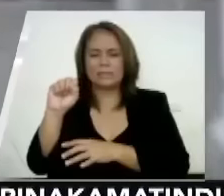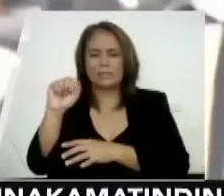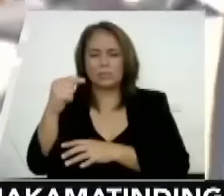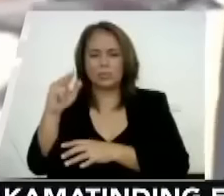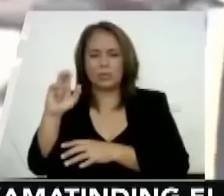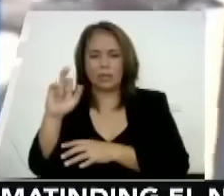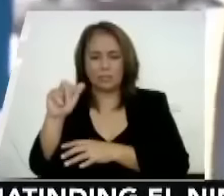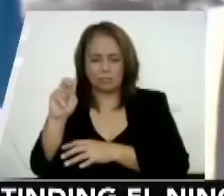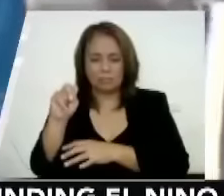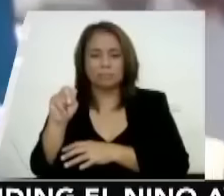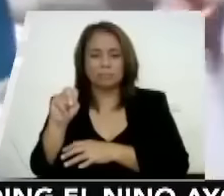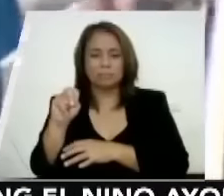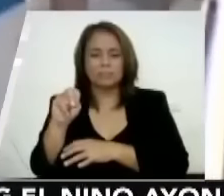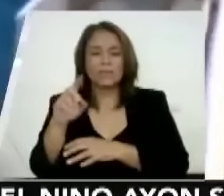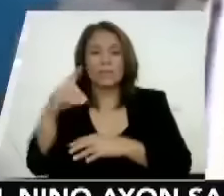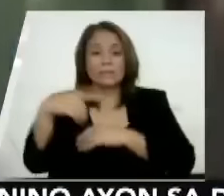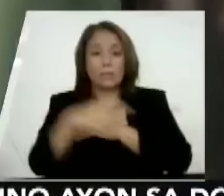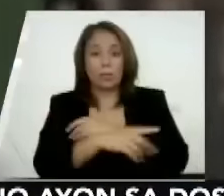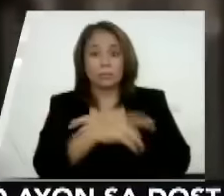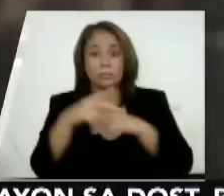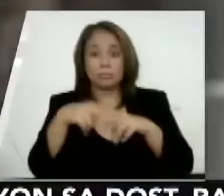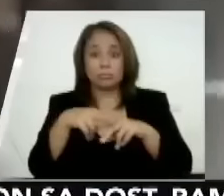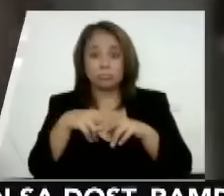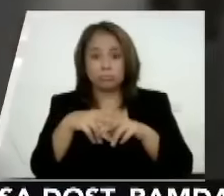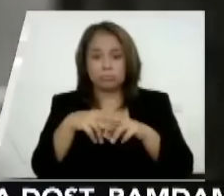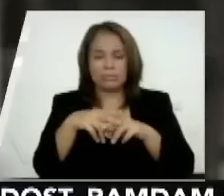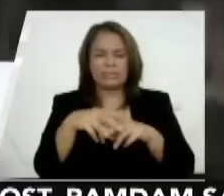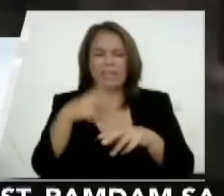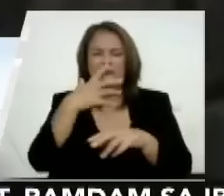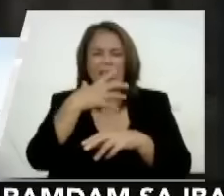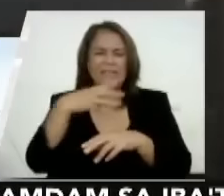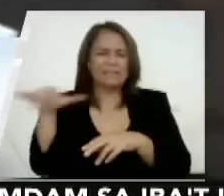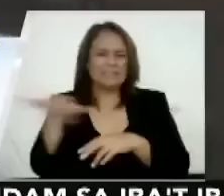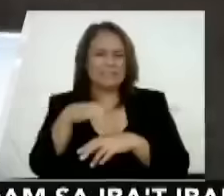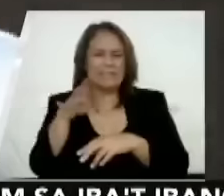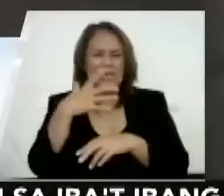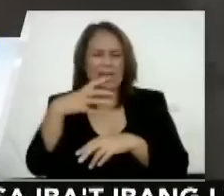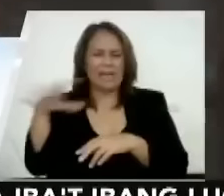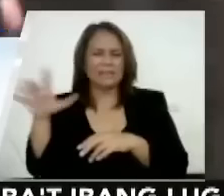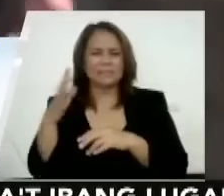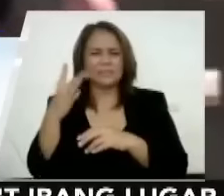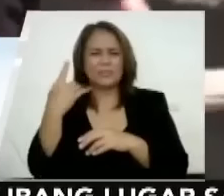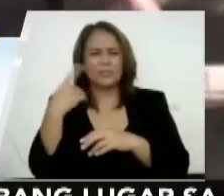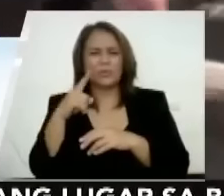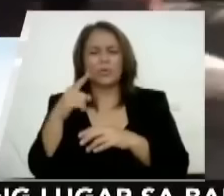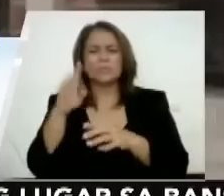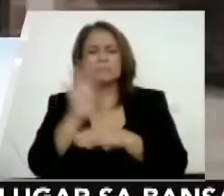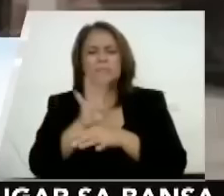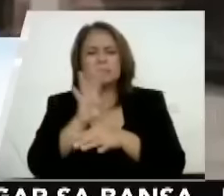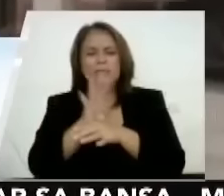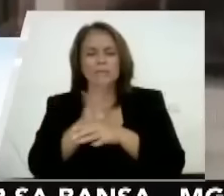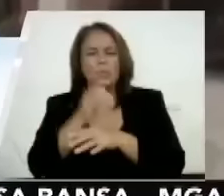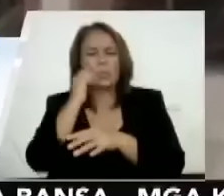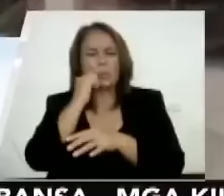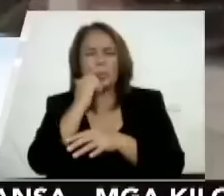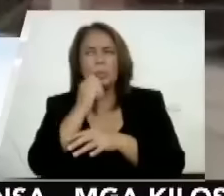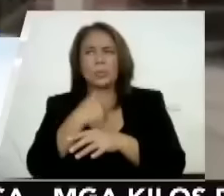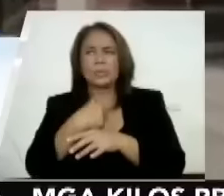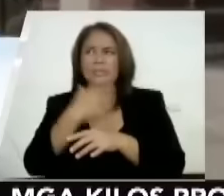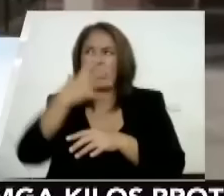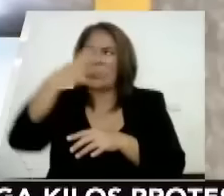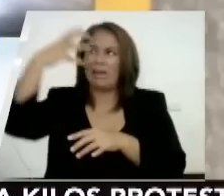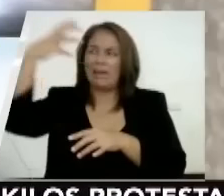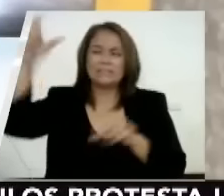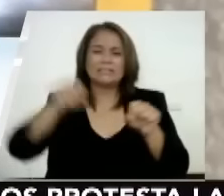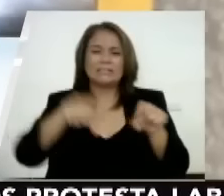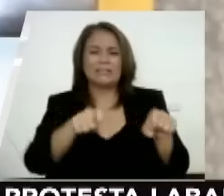Sa Dagupan, Pangasinan, kalbaryo rin ang nakakapasong init para sa mga negosyanteng laging babad sa araw. Kahapon, umabot